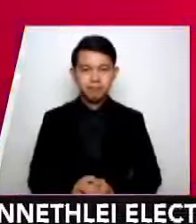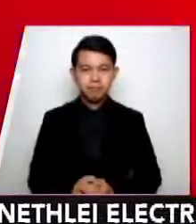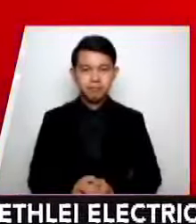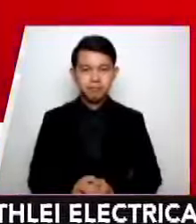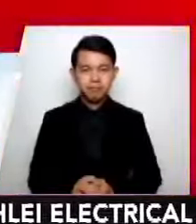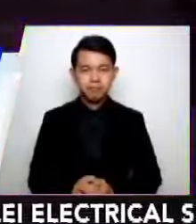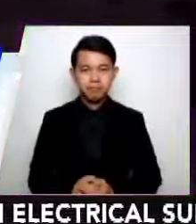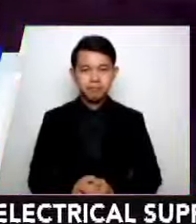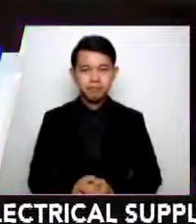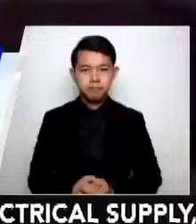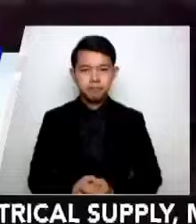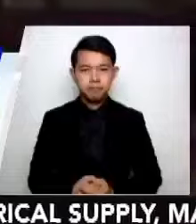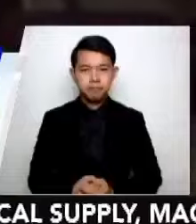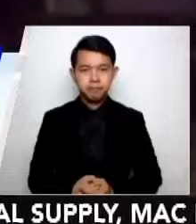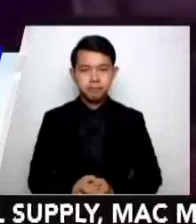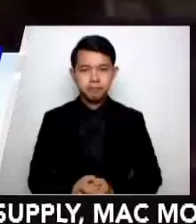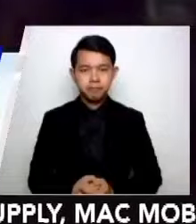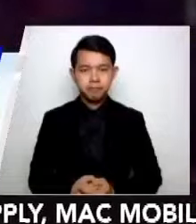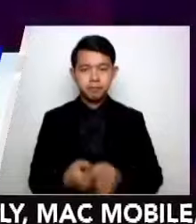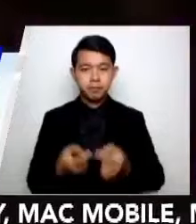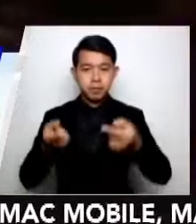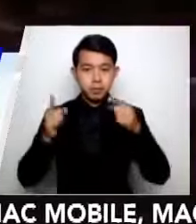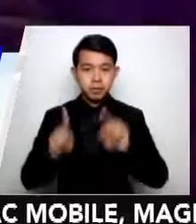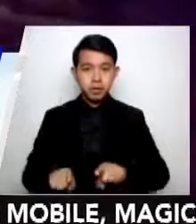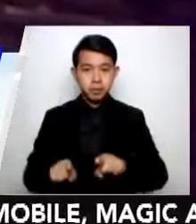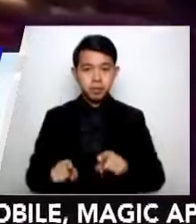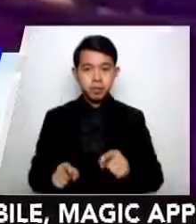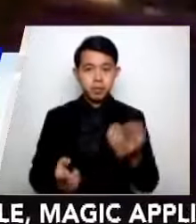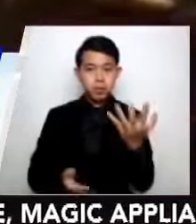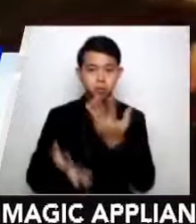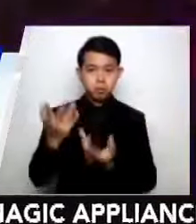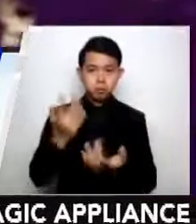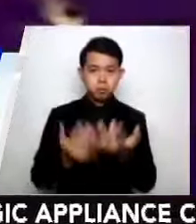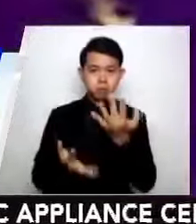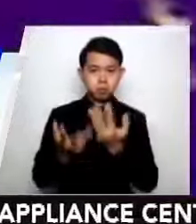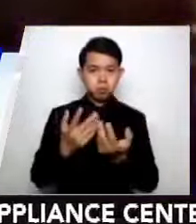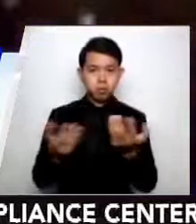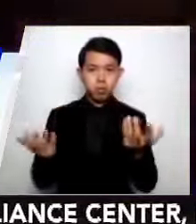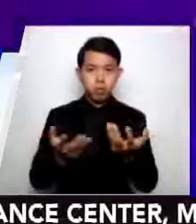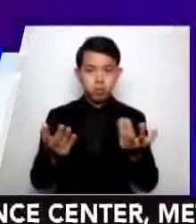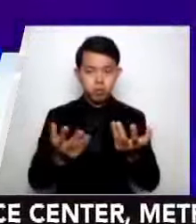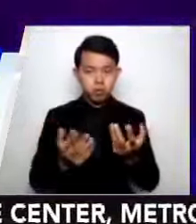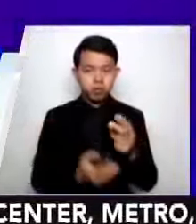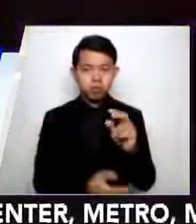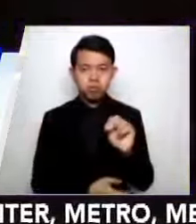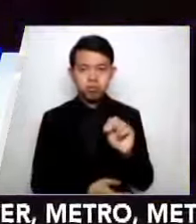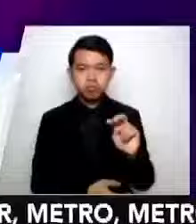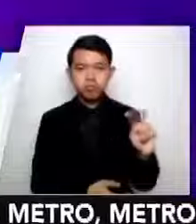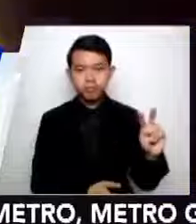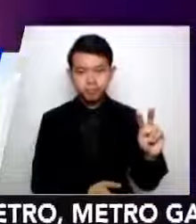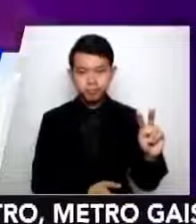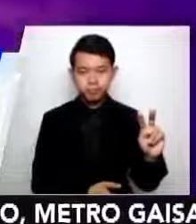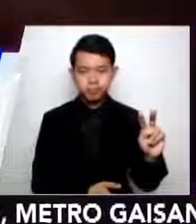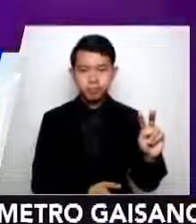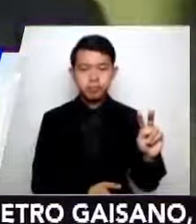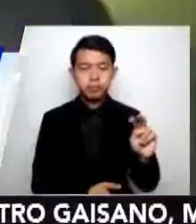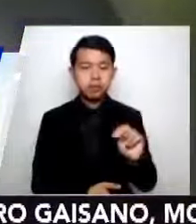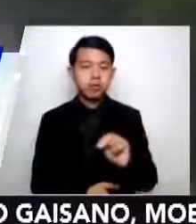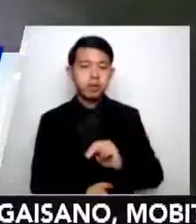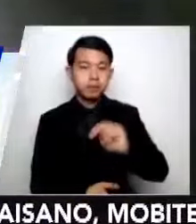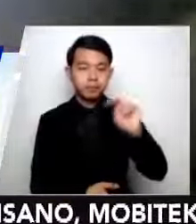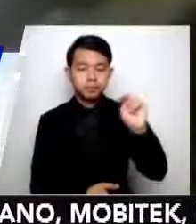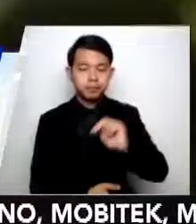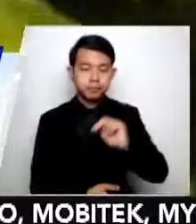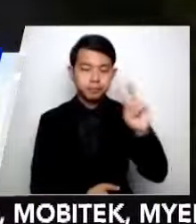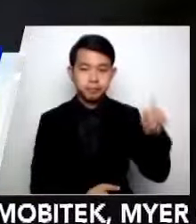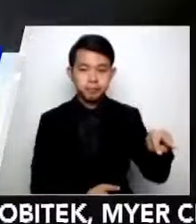Sumiklab ang malaking sunog sa isang residential area sa Barangay Gulod, Novaliches, Quezon City. Ayon sa Bureau of Fire Protection, namatay ang